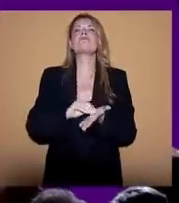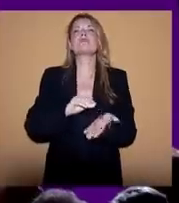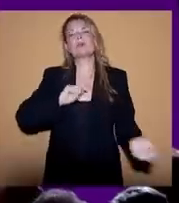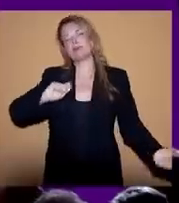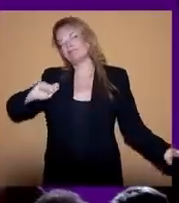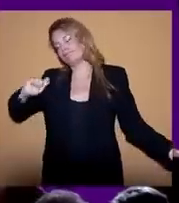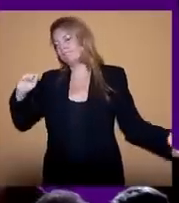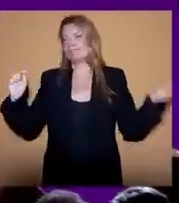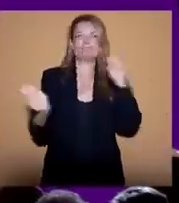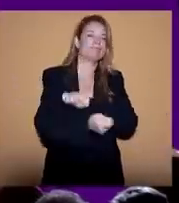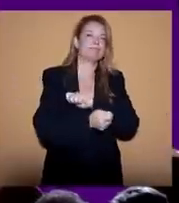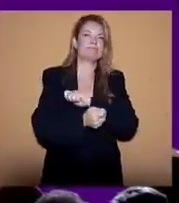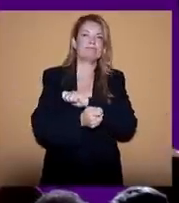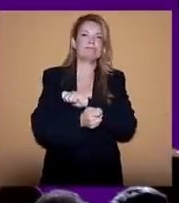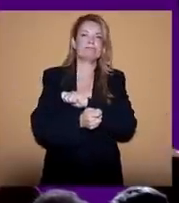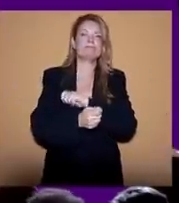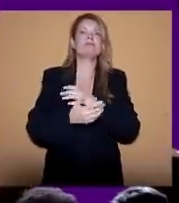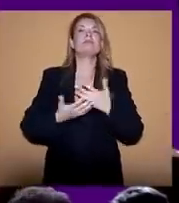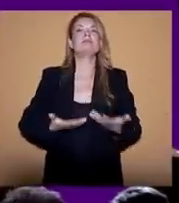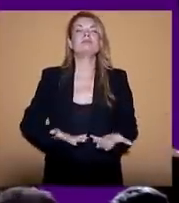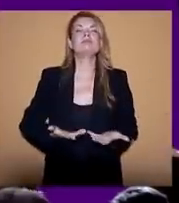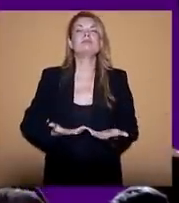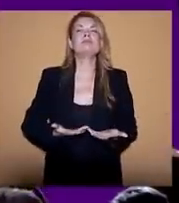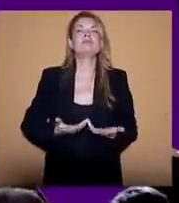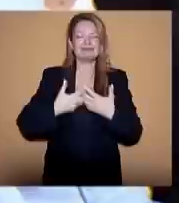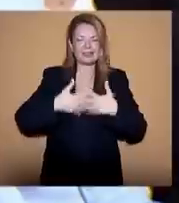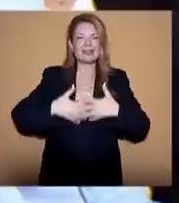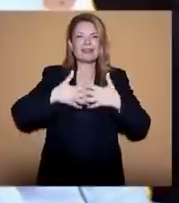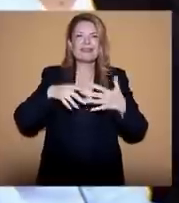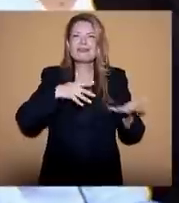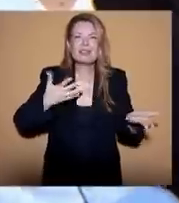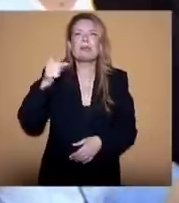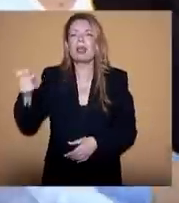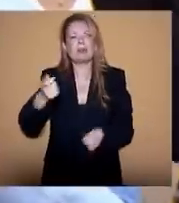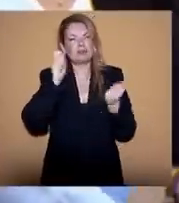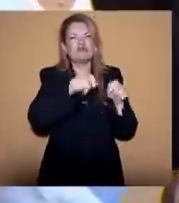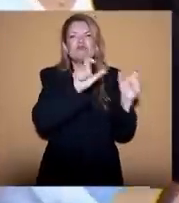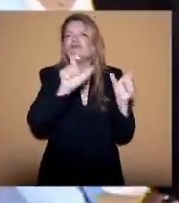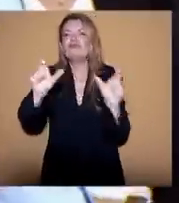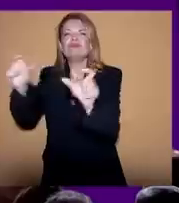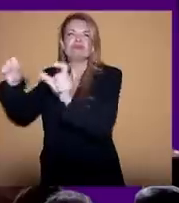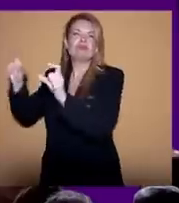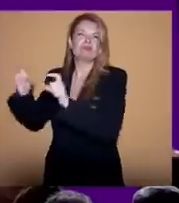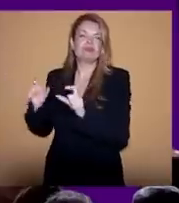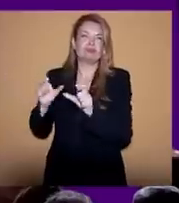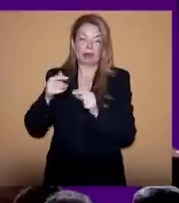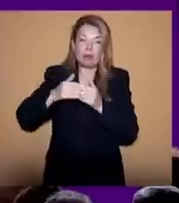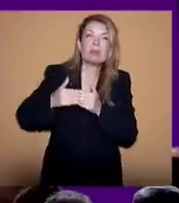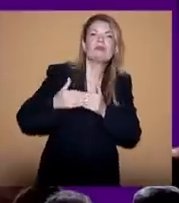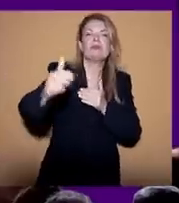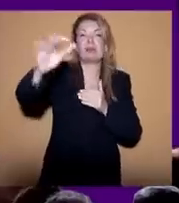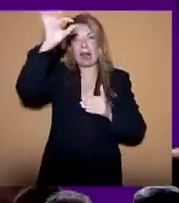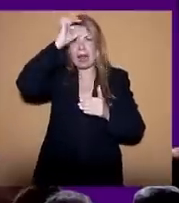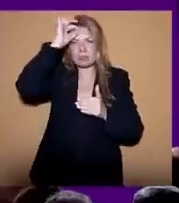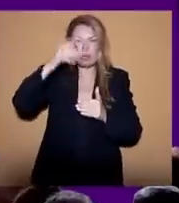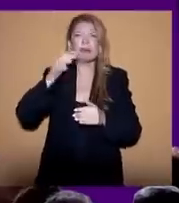λειτουργία και το θεσμικό πλαίσιο της ελληνικής αστυνομίας. Η ελληνική αστυνομία από εδώ και στο εξής